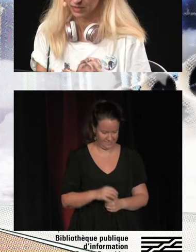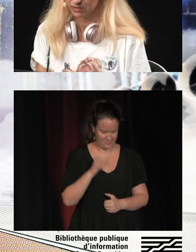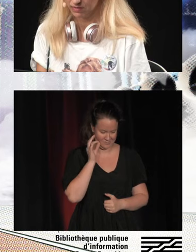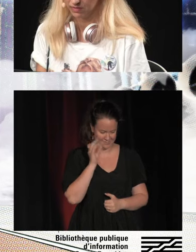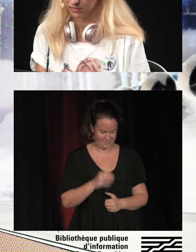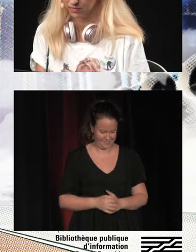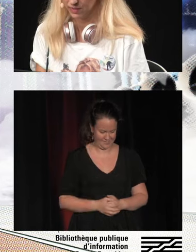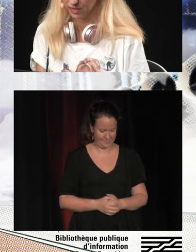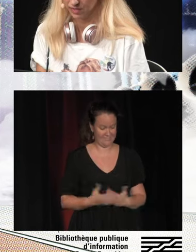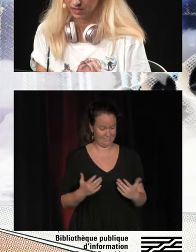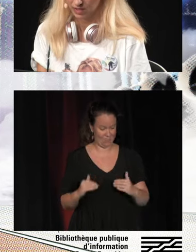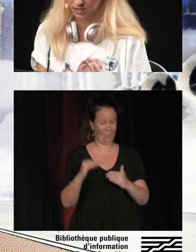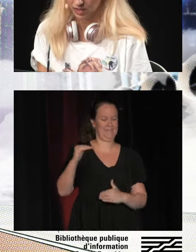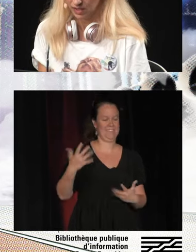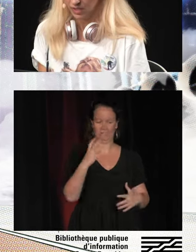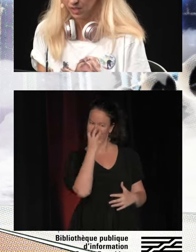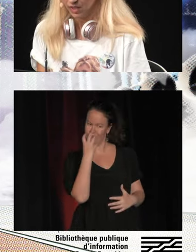À présent, on fait ça.